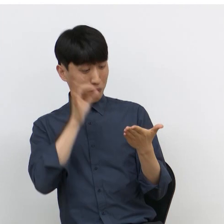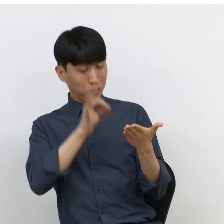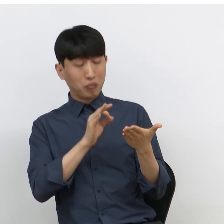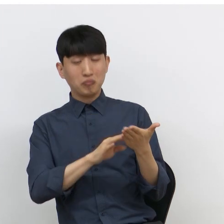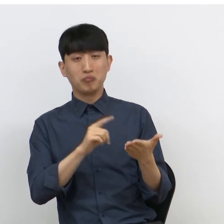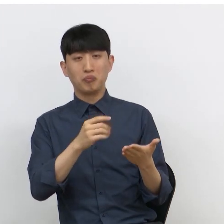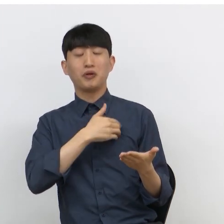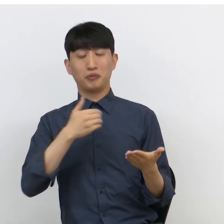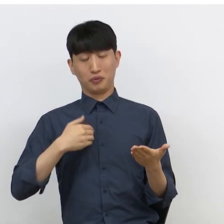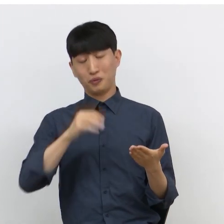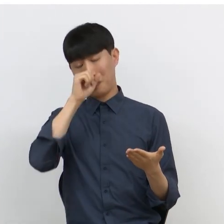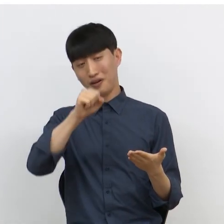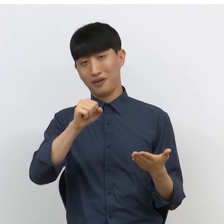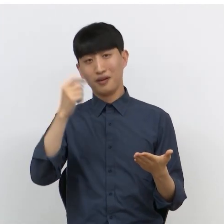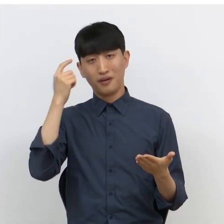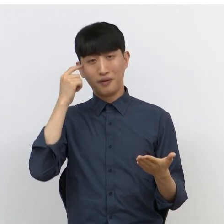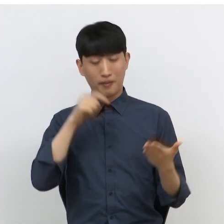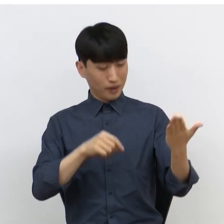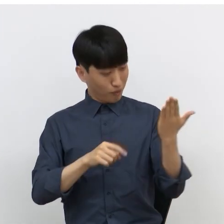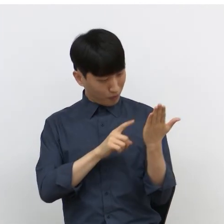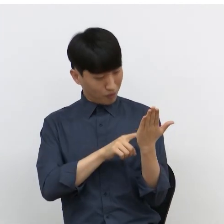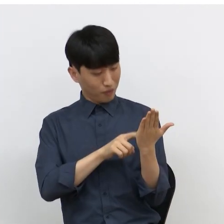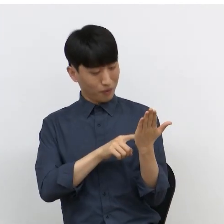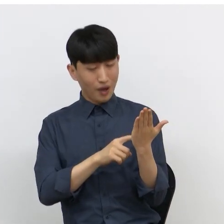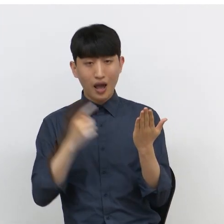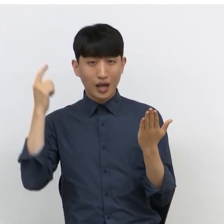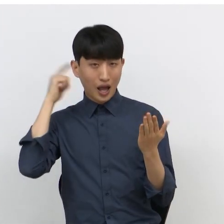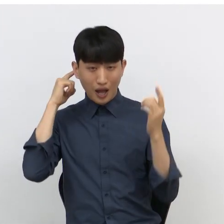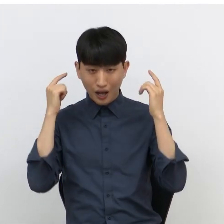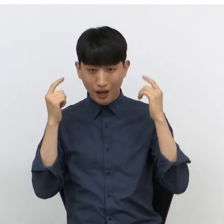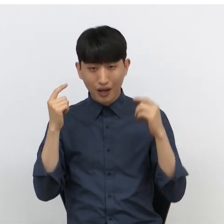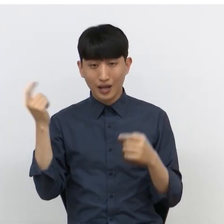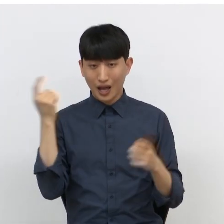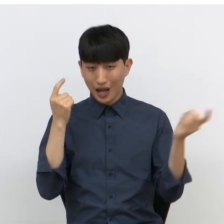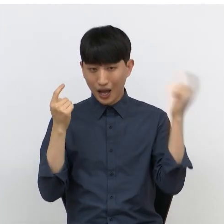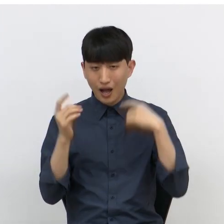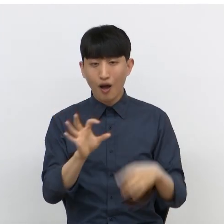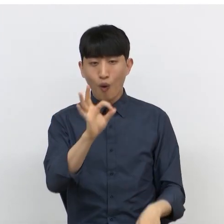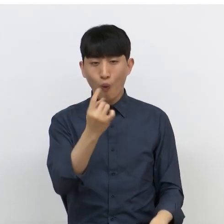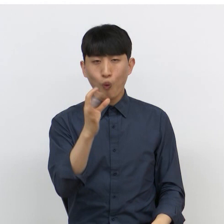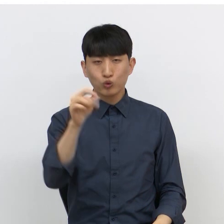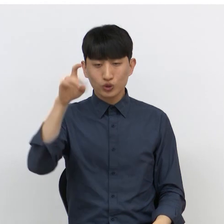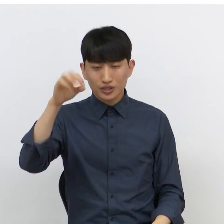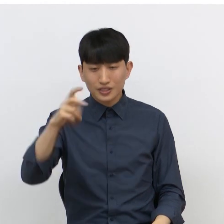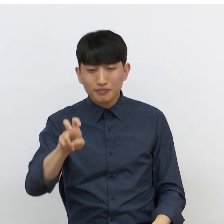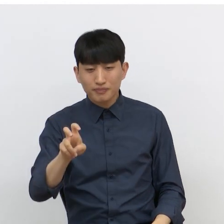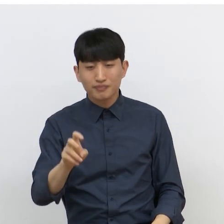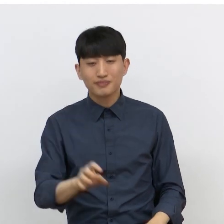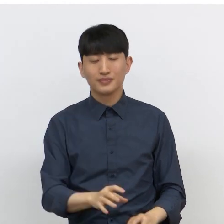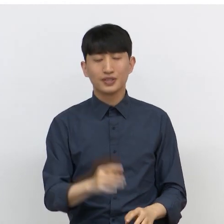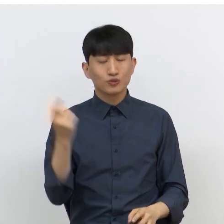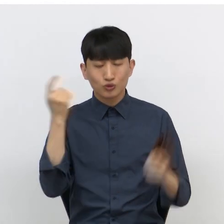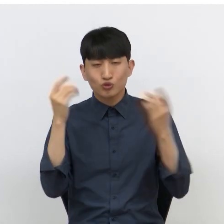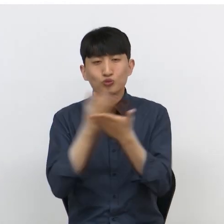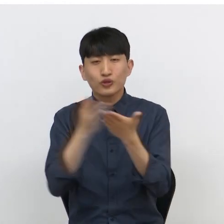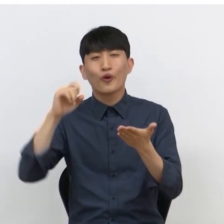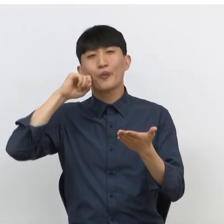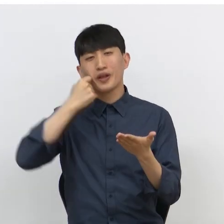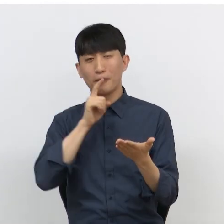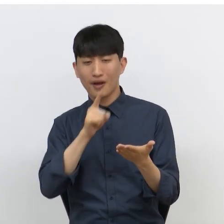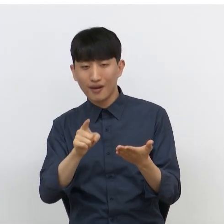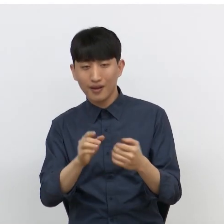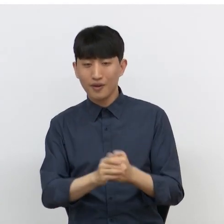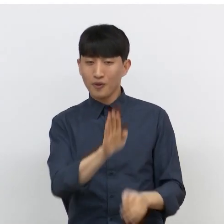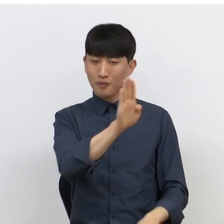보는 입장이에요. 예를 들어서 이거 보면 양쪽에 오, 우, 이거 구별 안 된다 이런 뜻이잖아요. 그리고